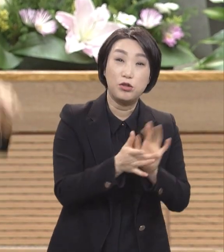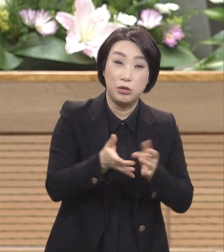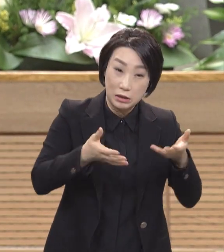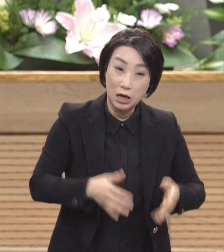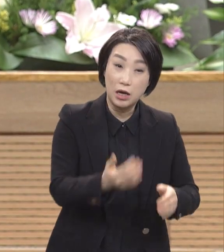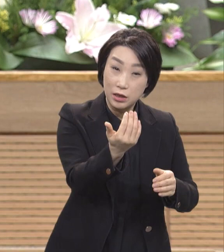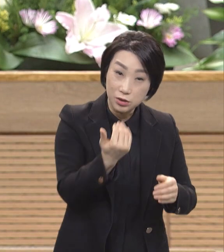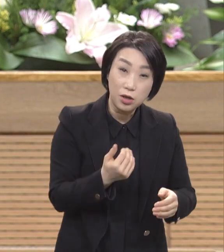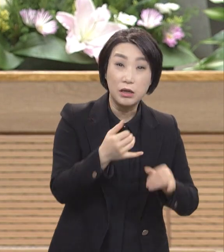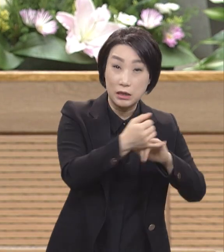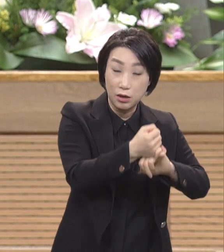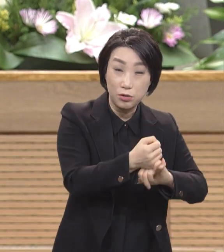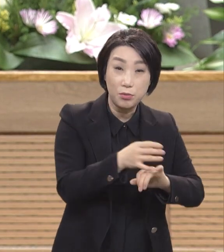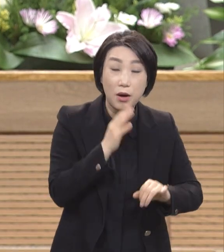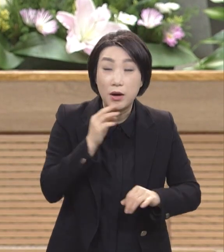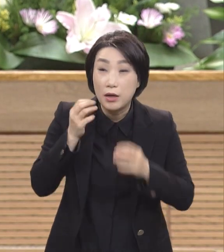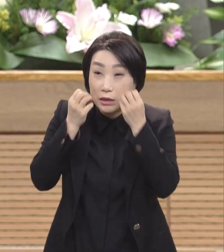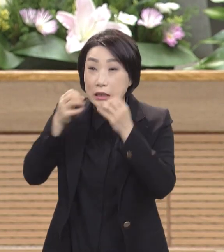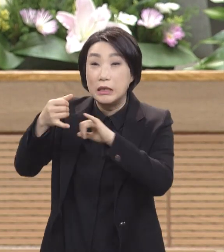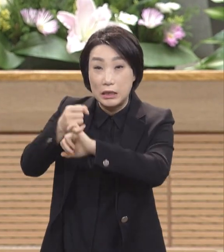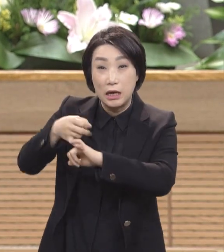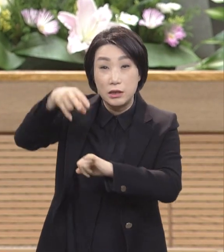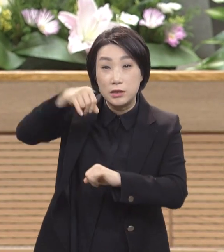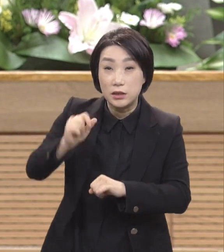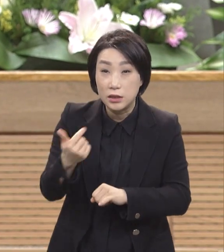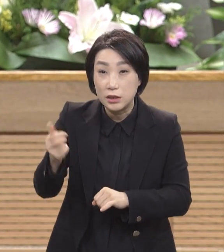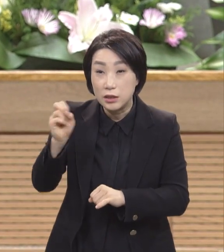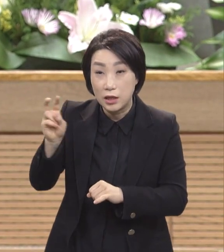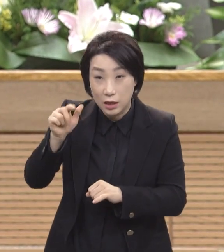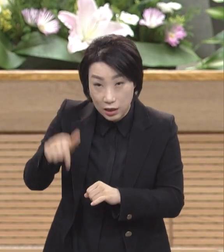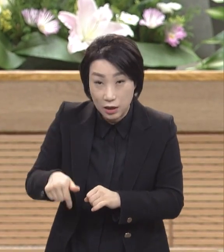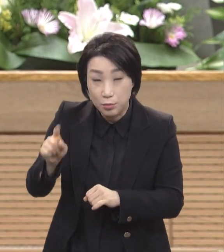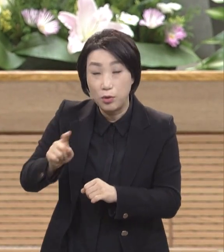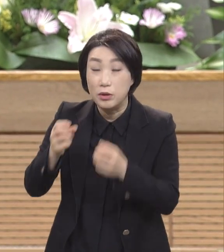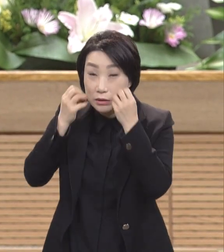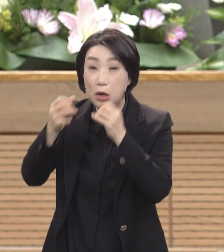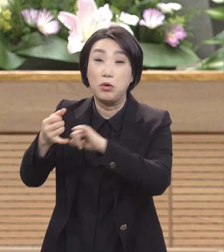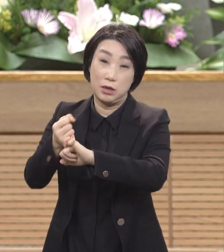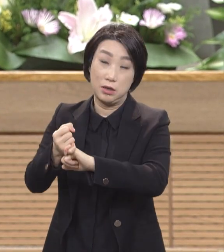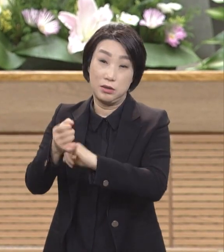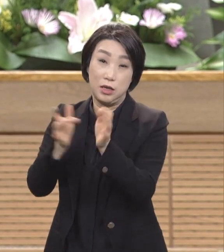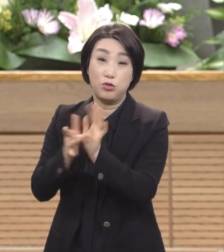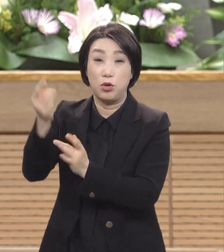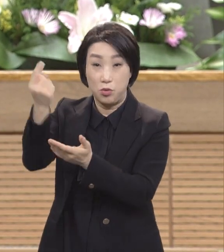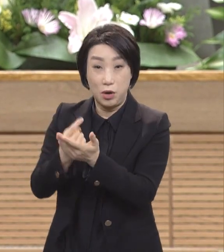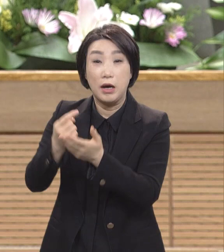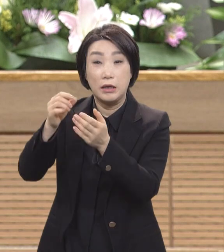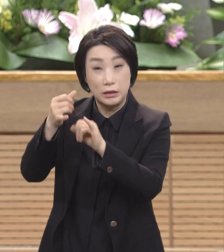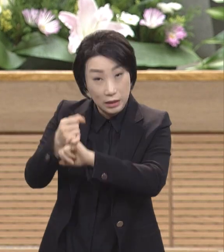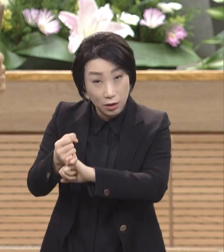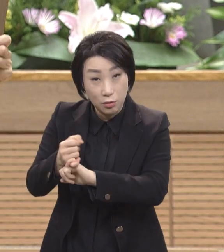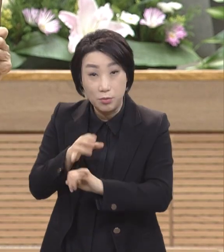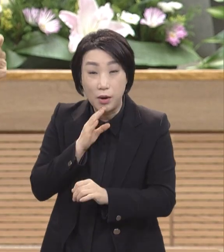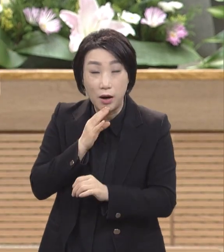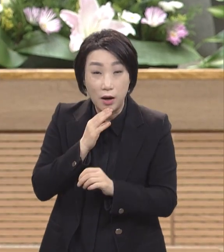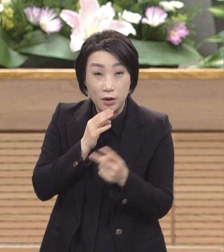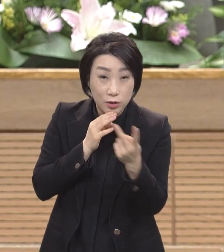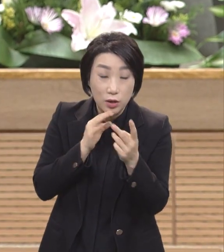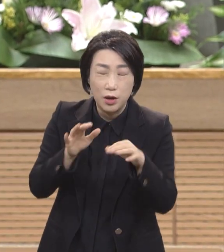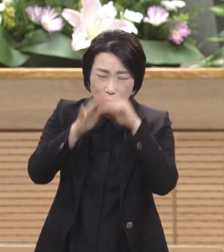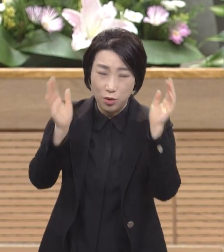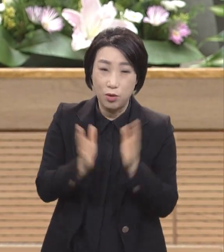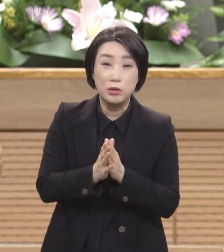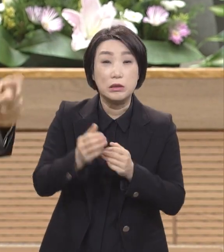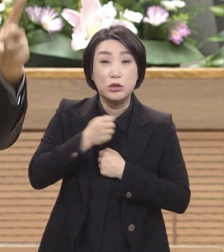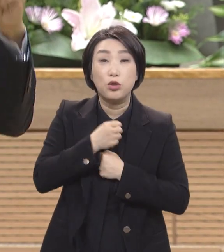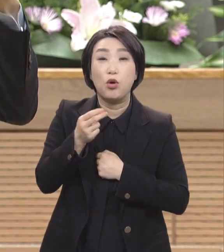약속이요. 신약은 새로운 예수님 오신 약속이요. 이 말씀이 약속인데 이 말씀을 안